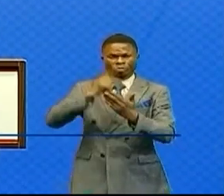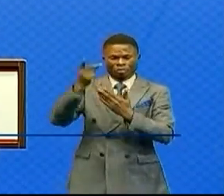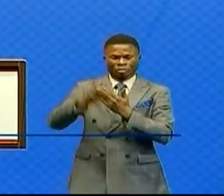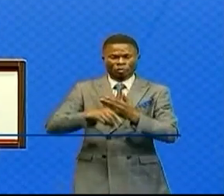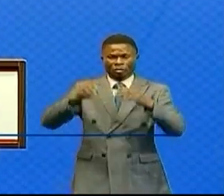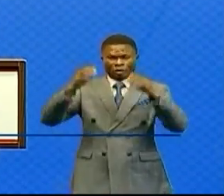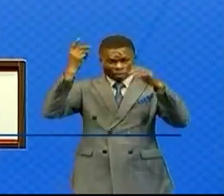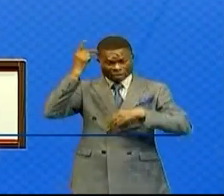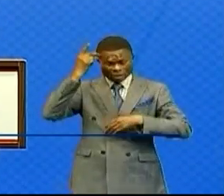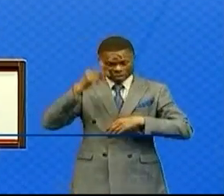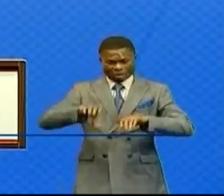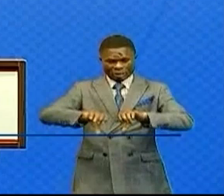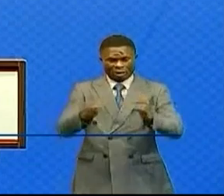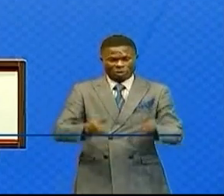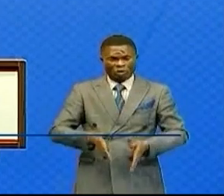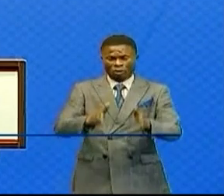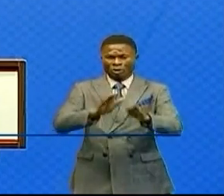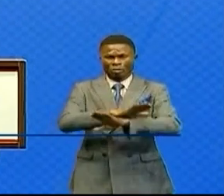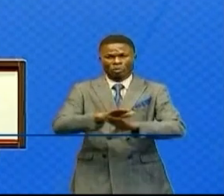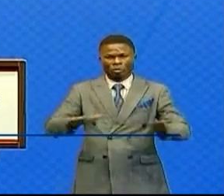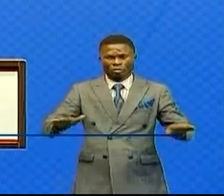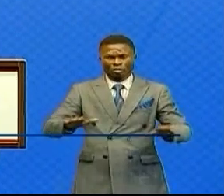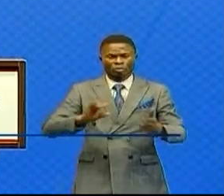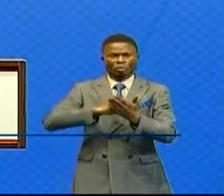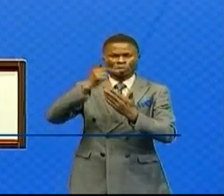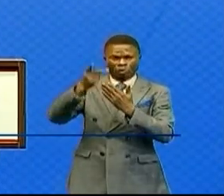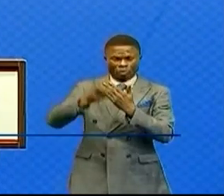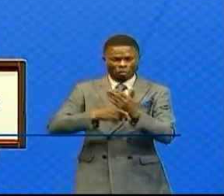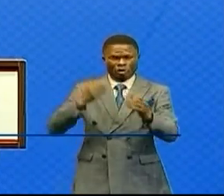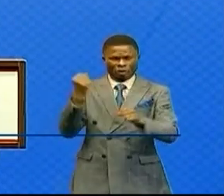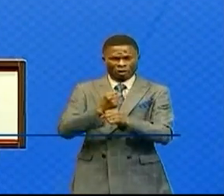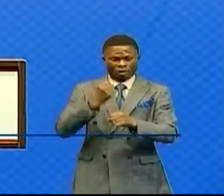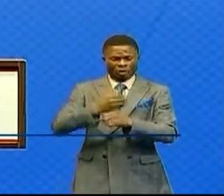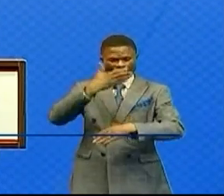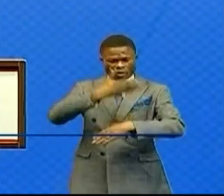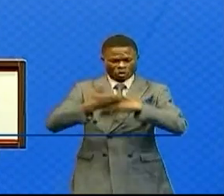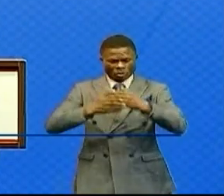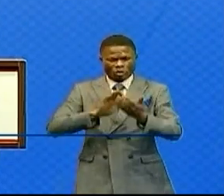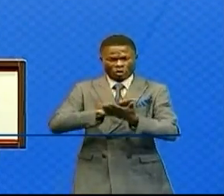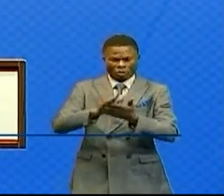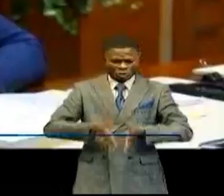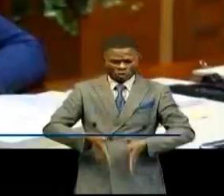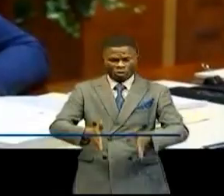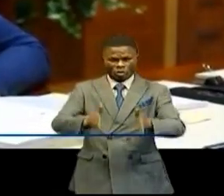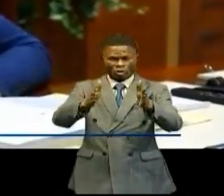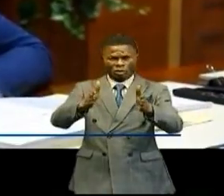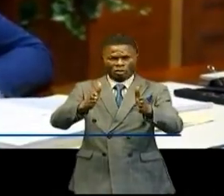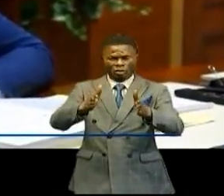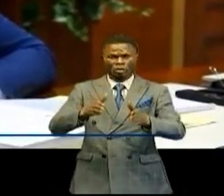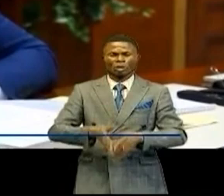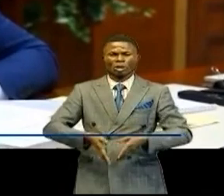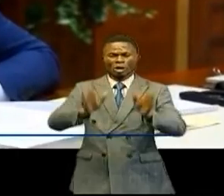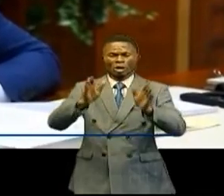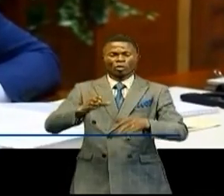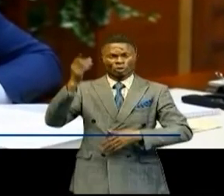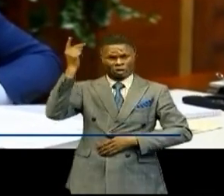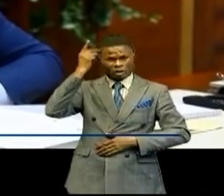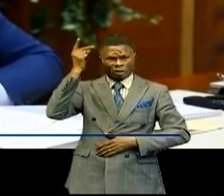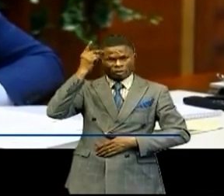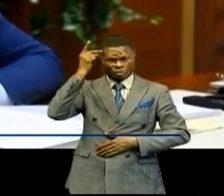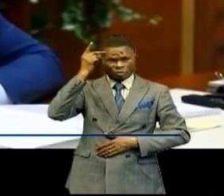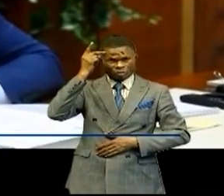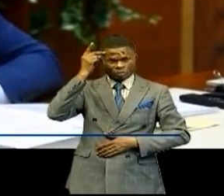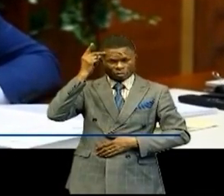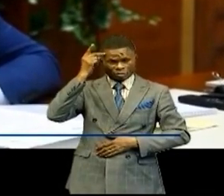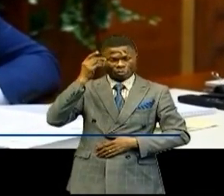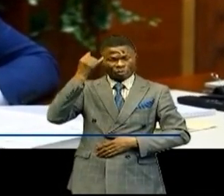0 trop qui al'ambition d'effectuer des travaux de réhabilitation des axes secondaires de l'avoir aidé kinshasa sur un